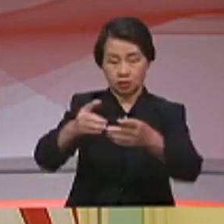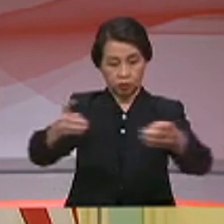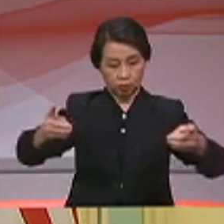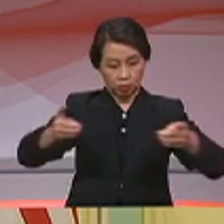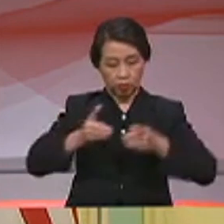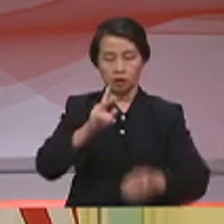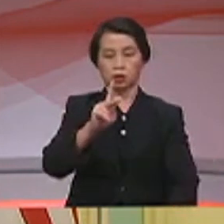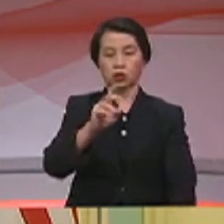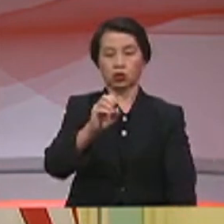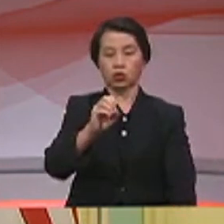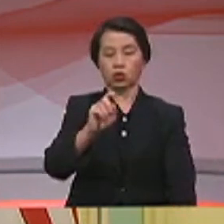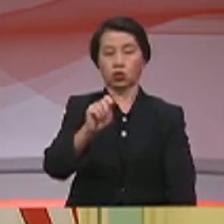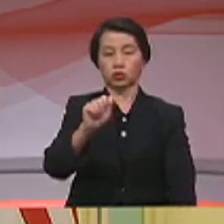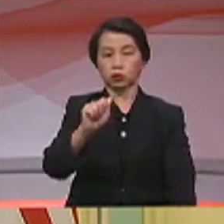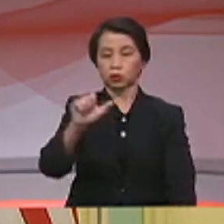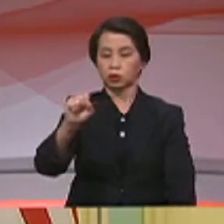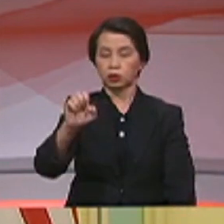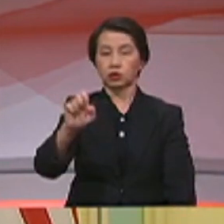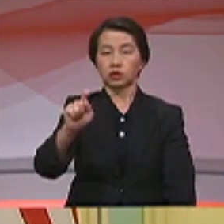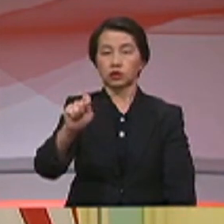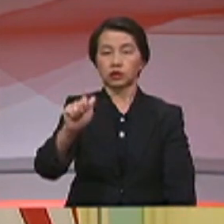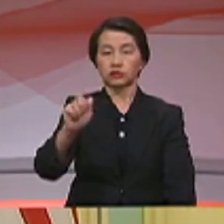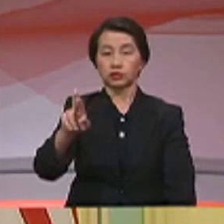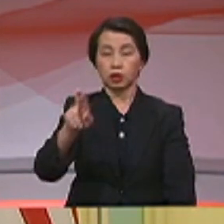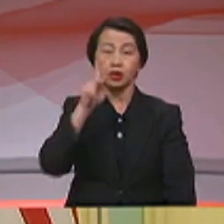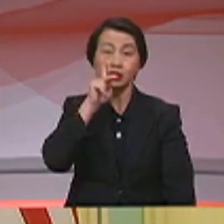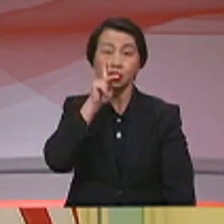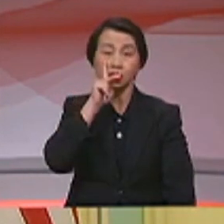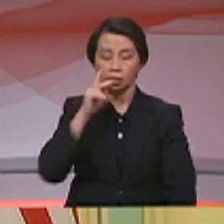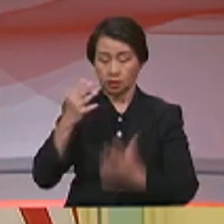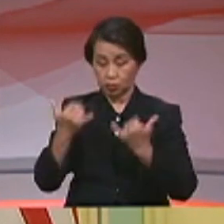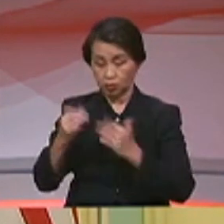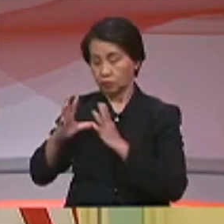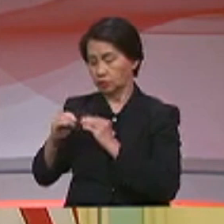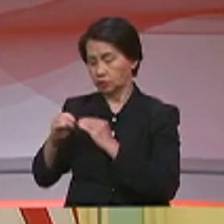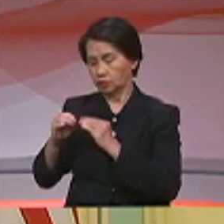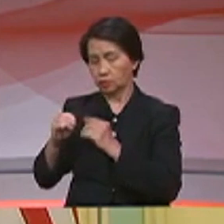Kedah, mesyuarat khas pada hari ini telah bersetuju